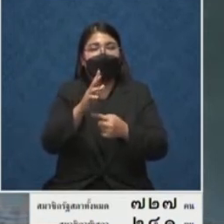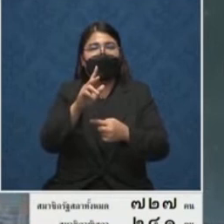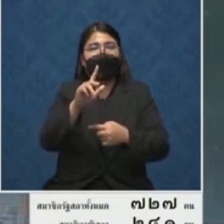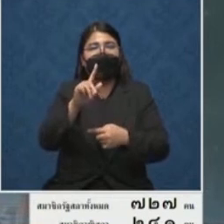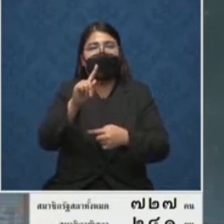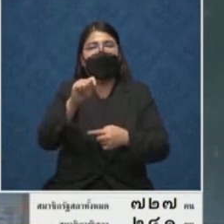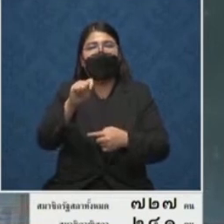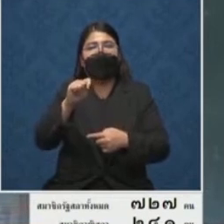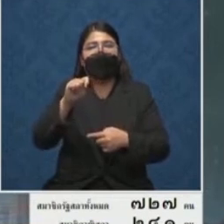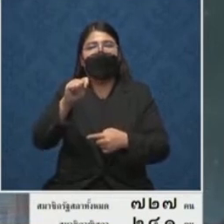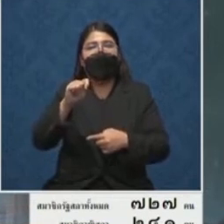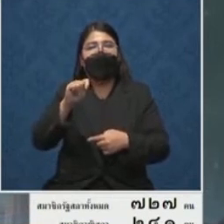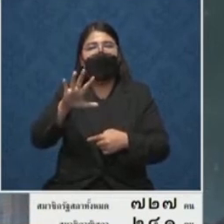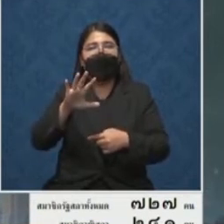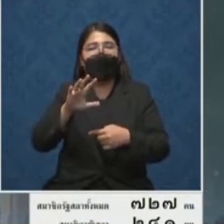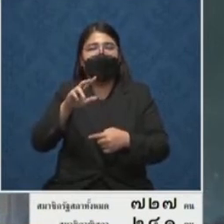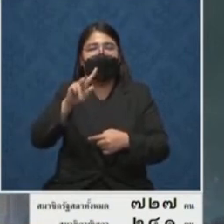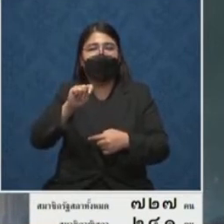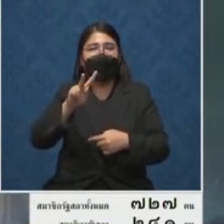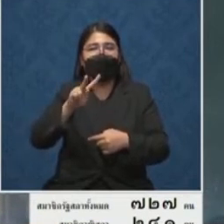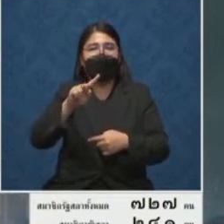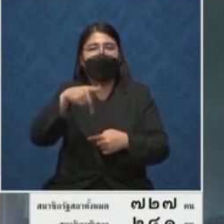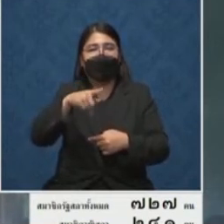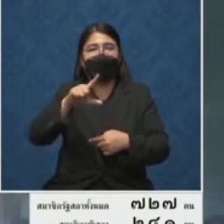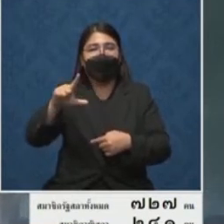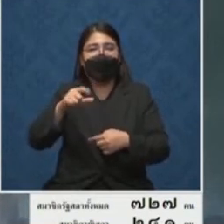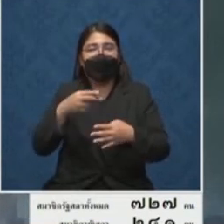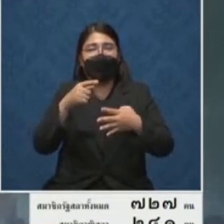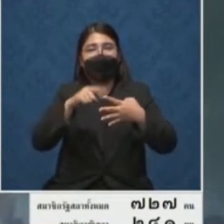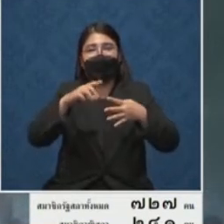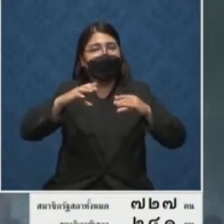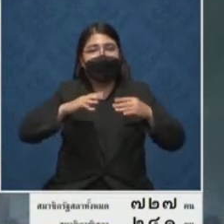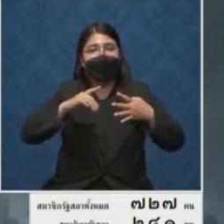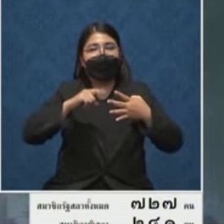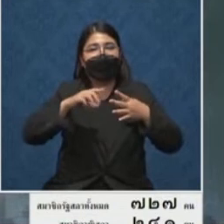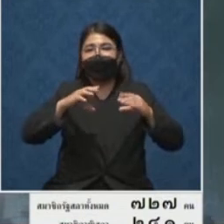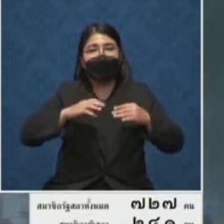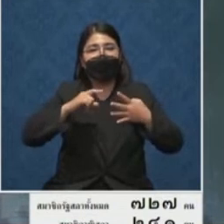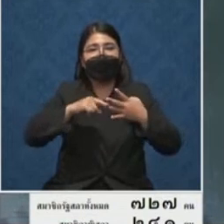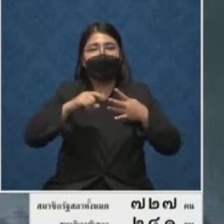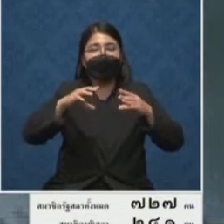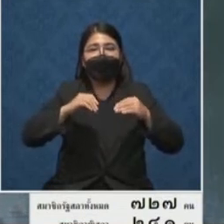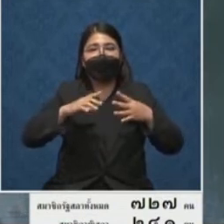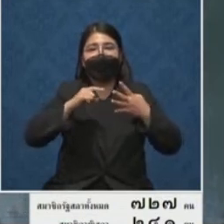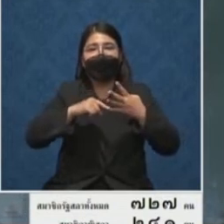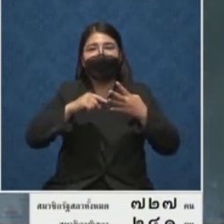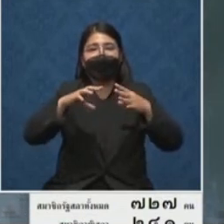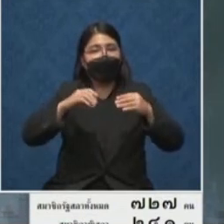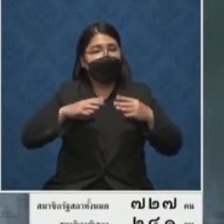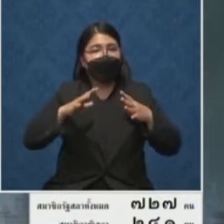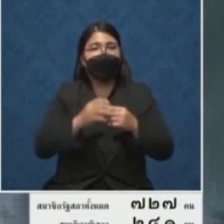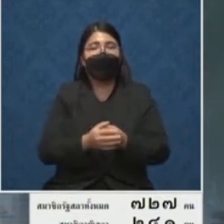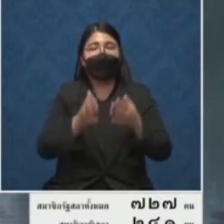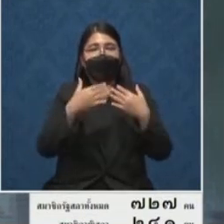696นายอัครพลโพธิพิพิธ 1ไม่รับหลักการ2ไม่รับหลักการ3ไม่รับหลัก